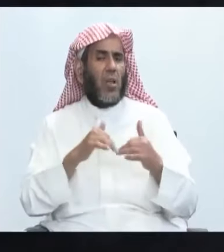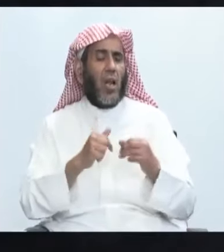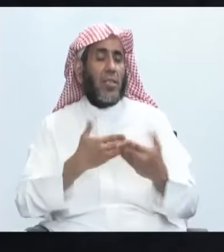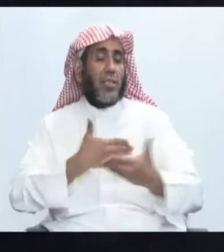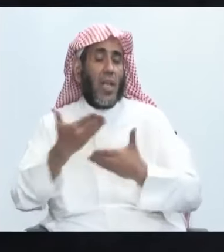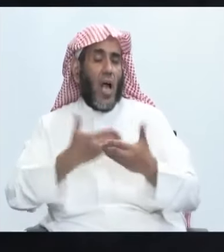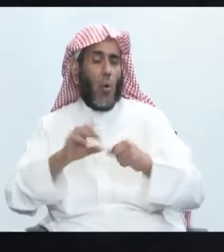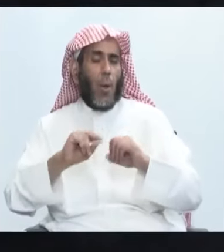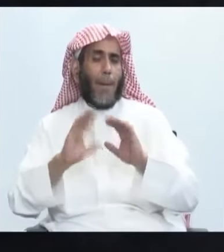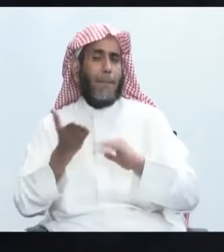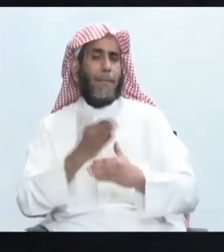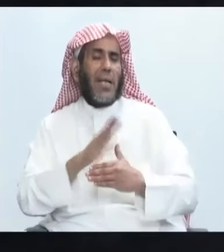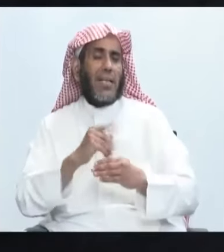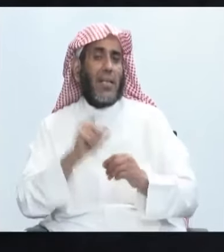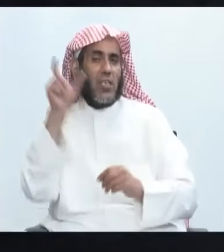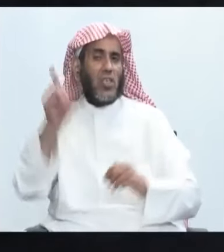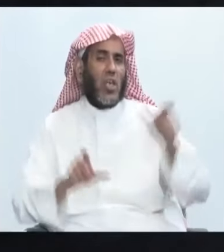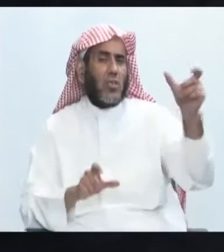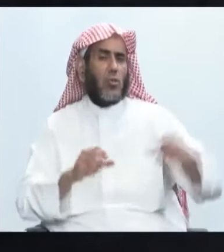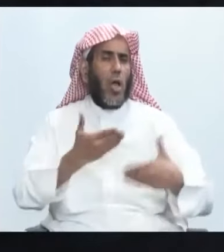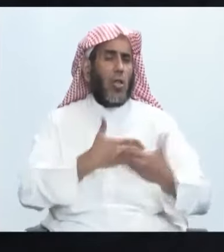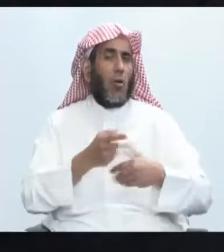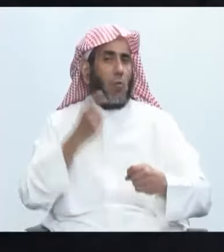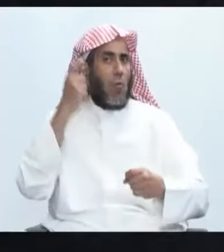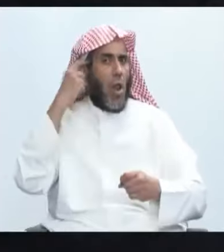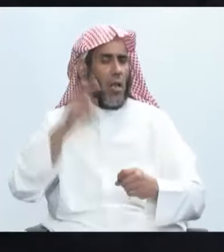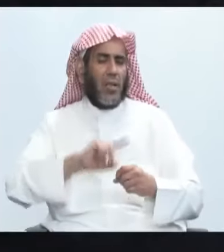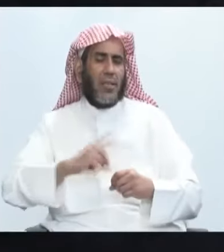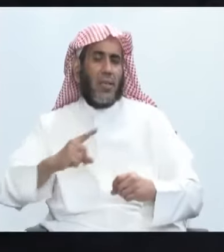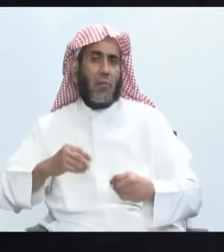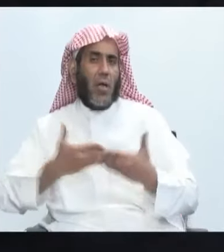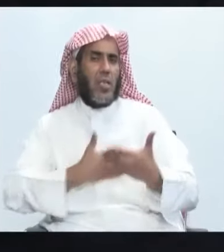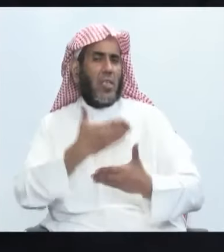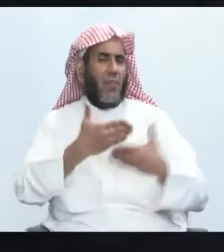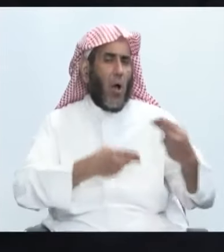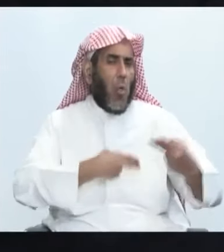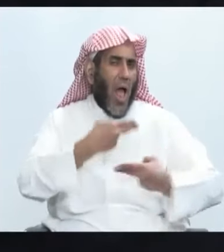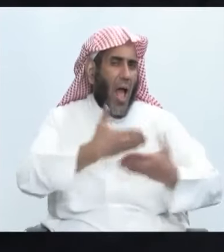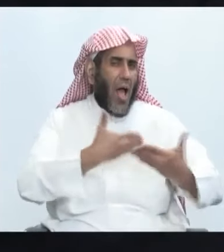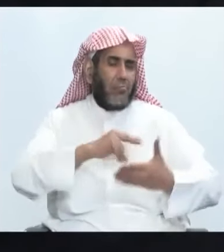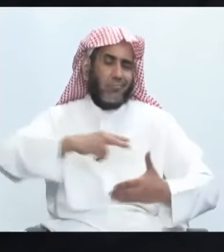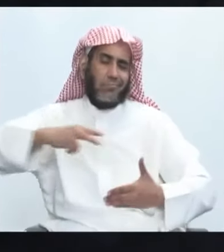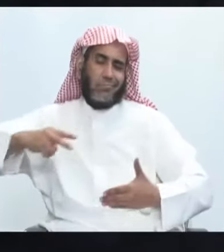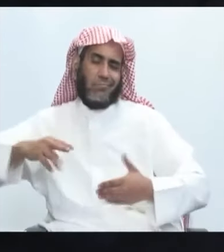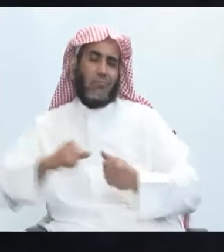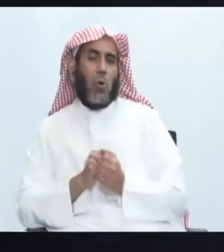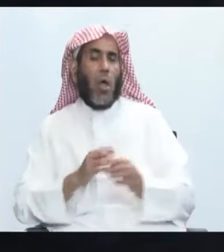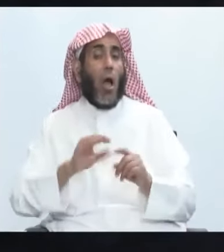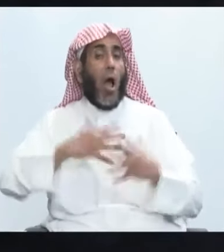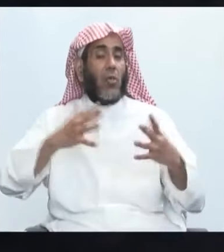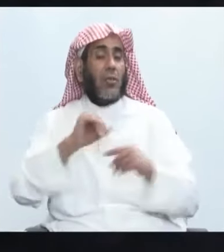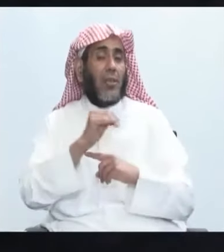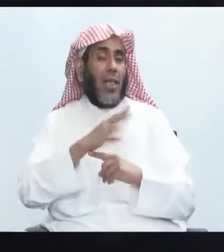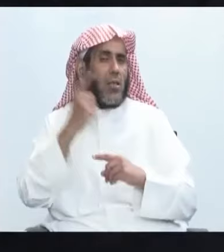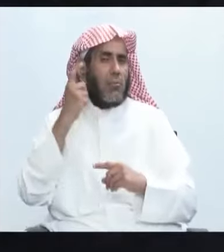التحاور بين الشخصيات هنا في الاقناع تختلف عن التفاوض في الاقناع تختلف عن التفاوض وهذا اكثر تاثيرا